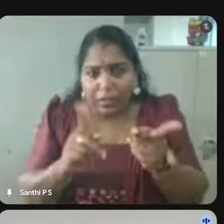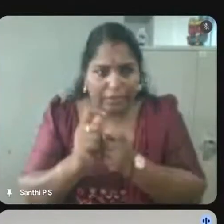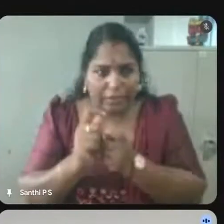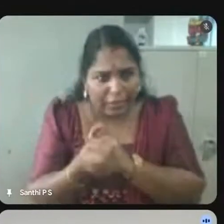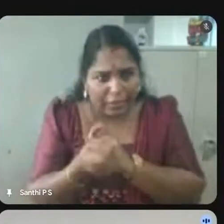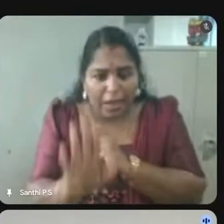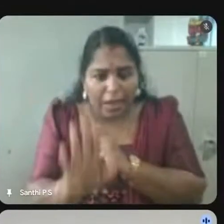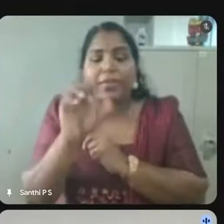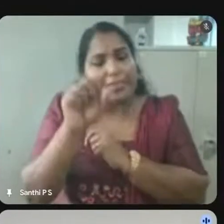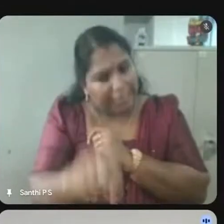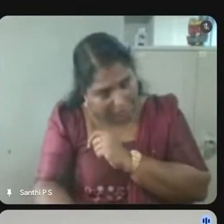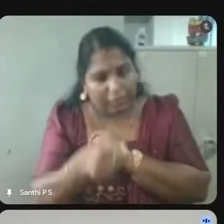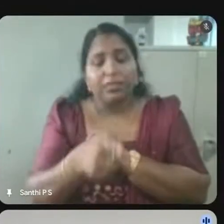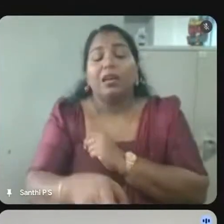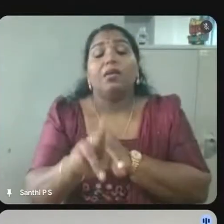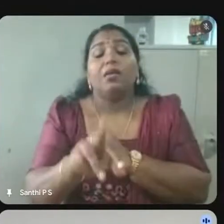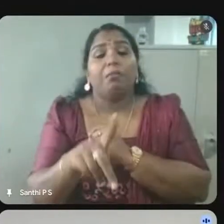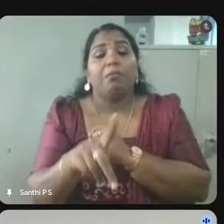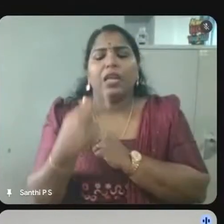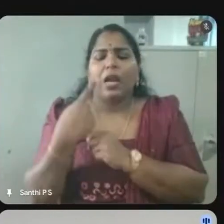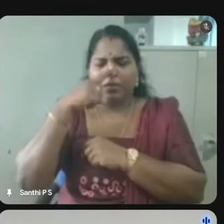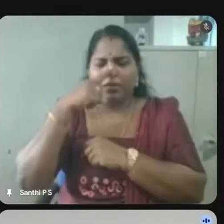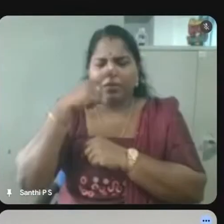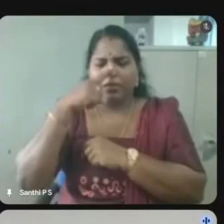സോ അത് മാറ്റി നമ്മൾ കണ്ണാടി